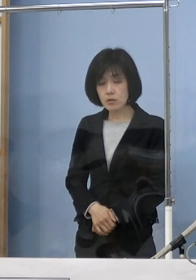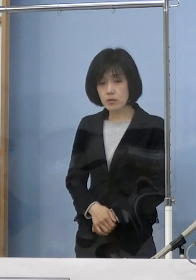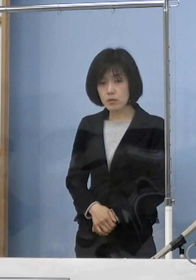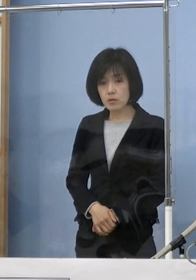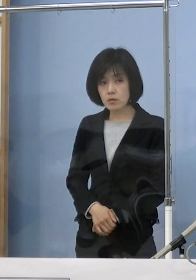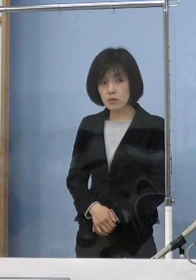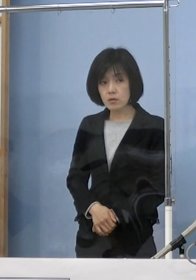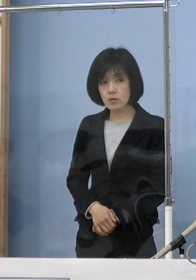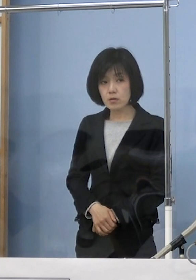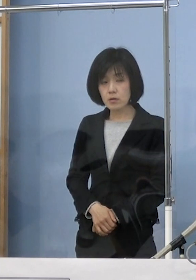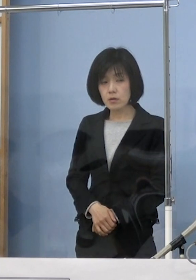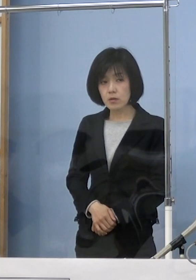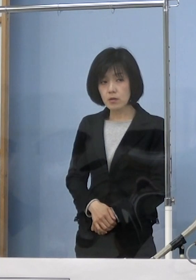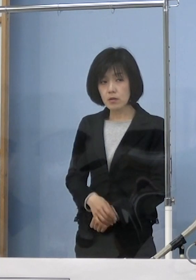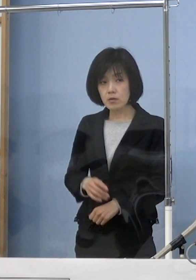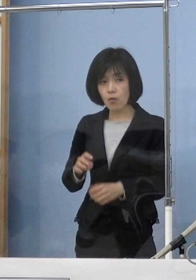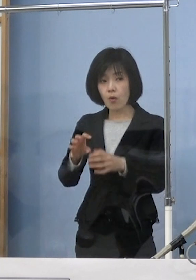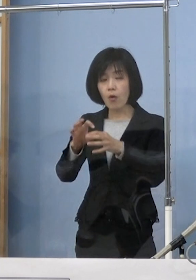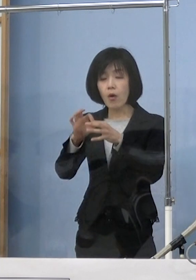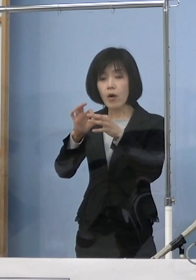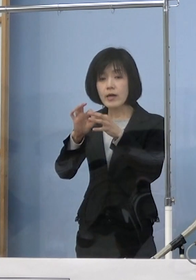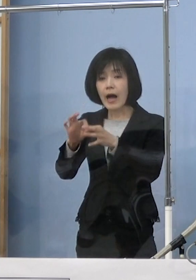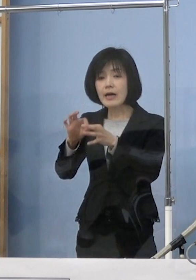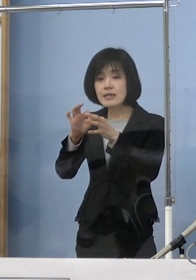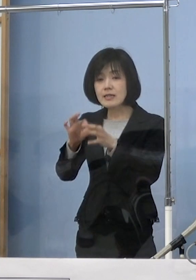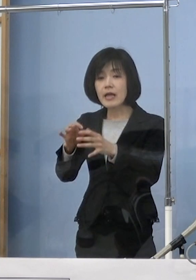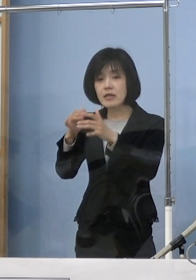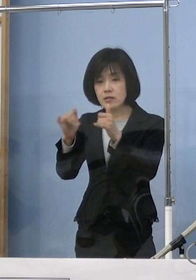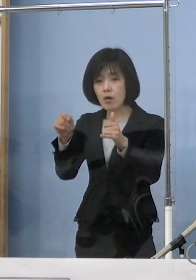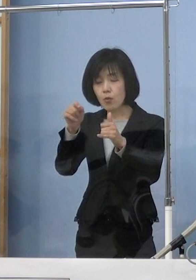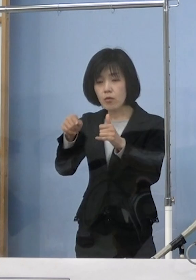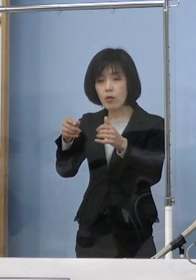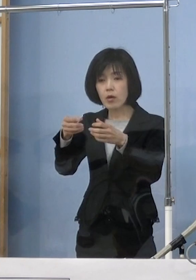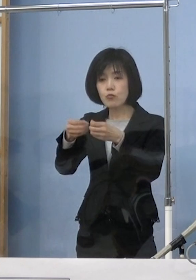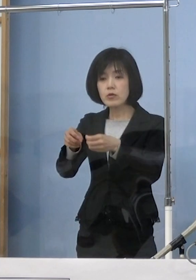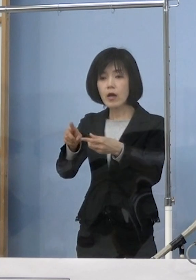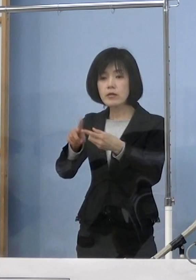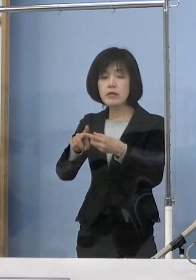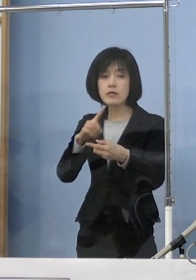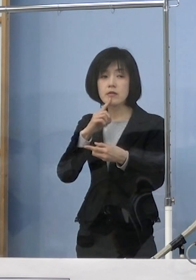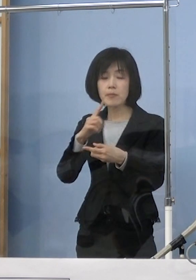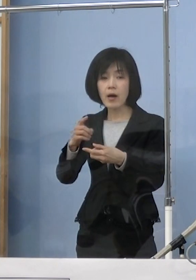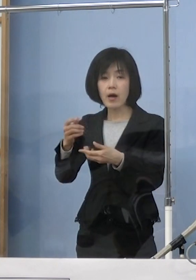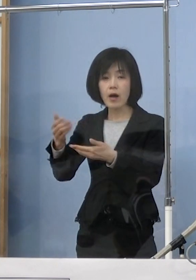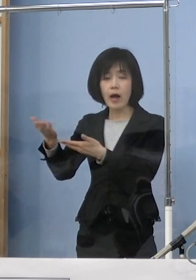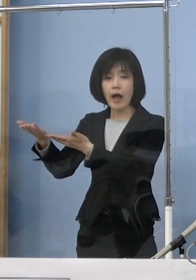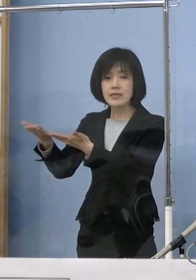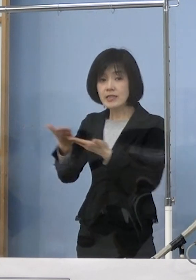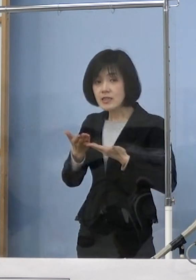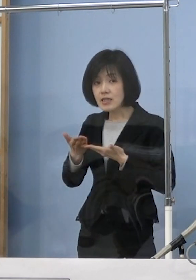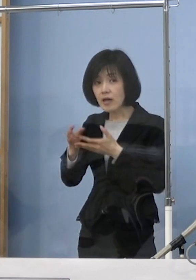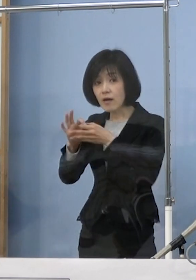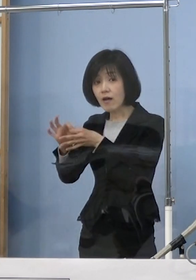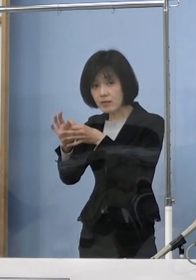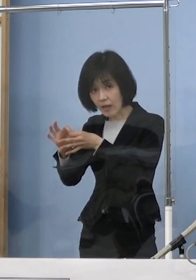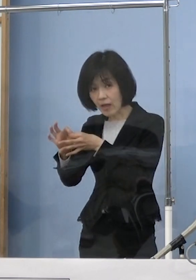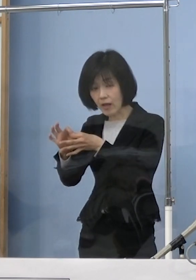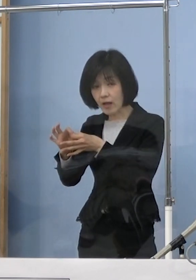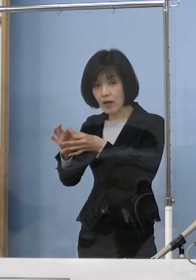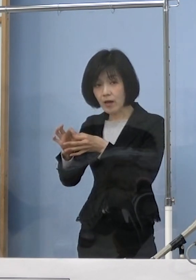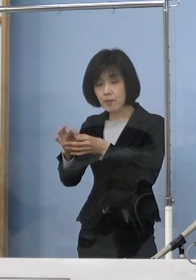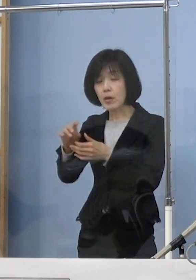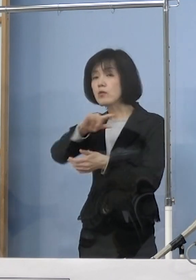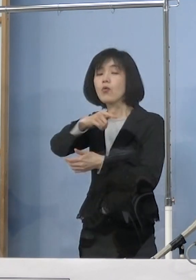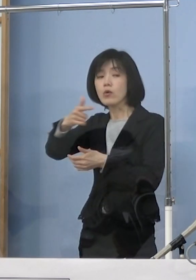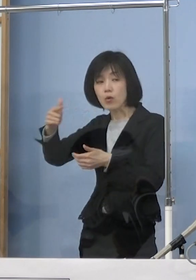3つ目のカテゴリーの関係者というのは、はい、具体的には仕入れの業者なのか、それは言えない。 それは関係者、さっき申し上げたように接触者